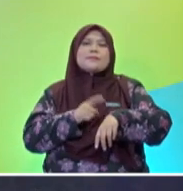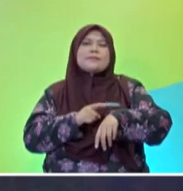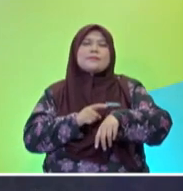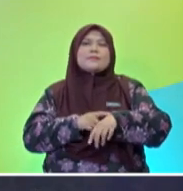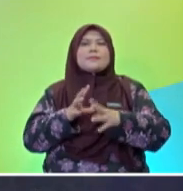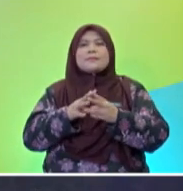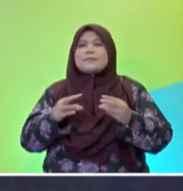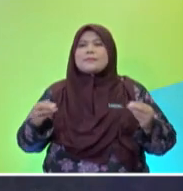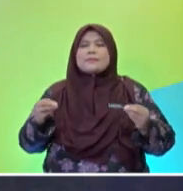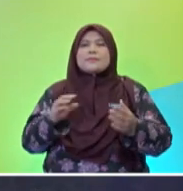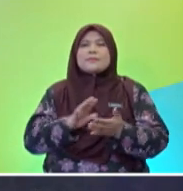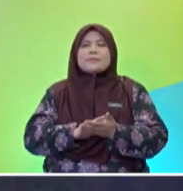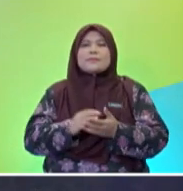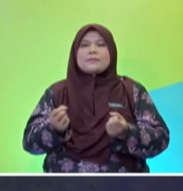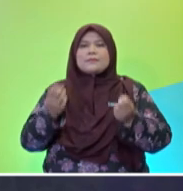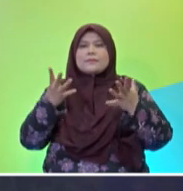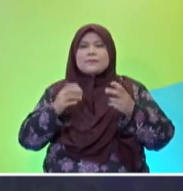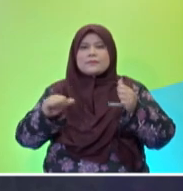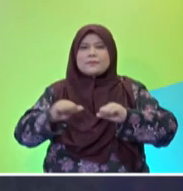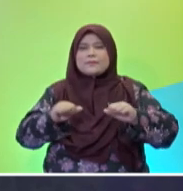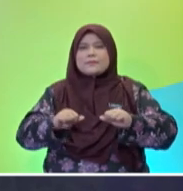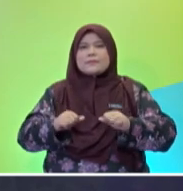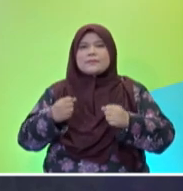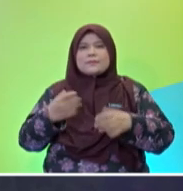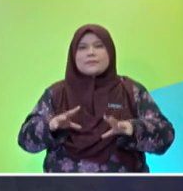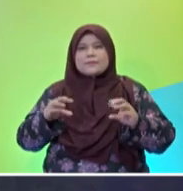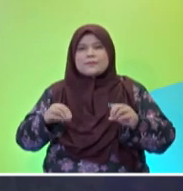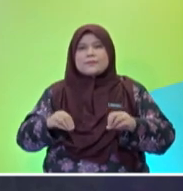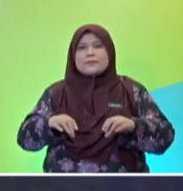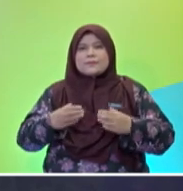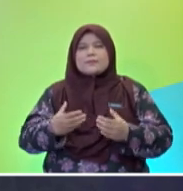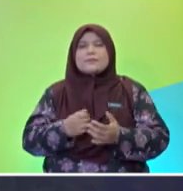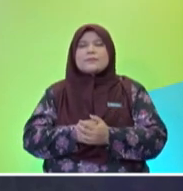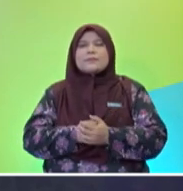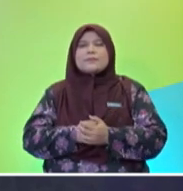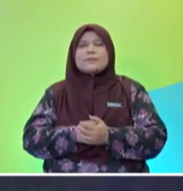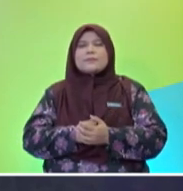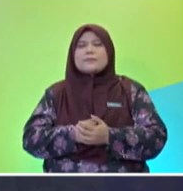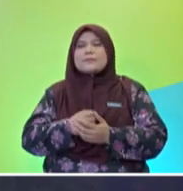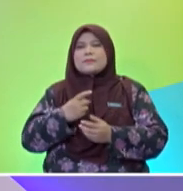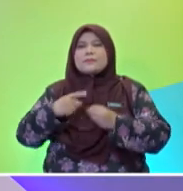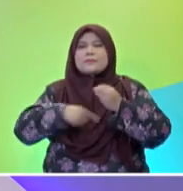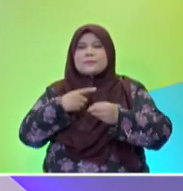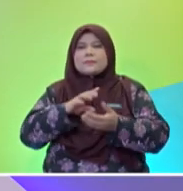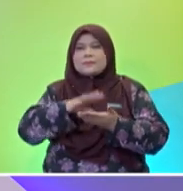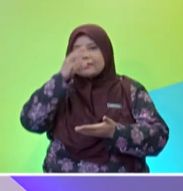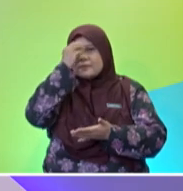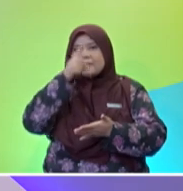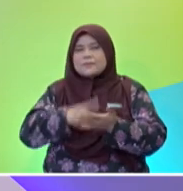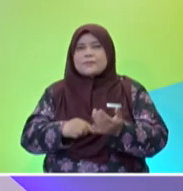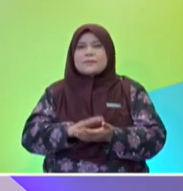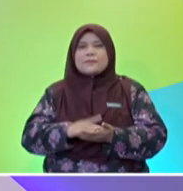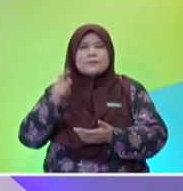kita pada hari ini banyak sayang menarik sudah kita lakukan sedikit rumusan daripada Hafizah Baiklah tadi kita belajar tentang